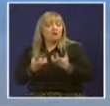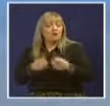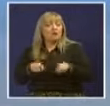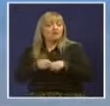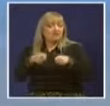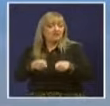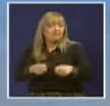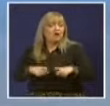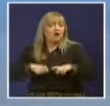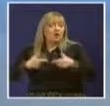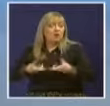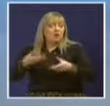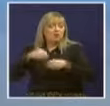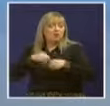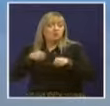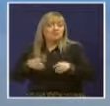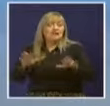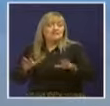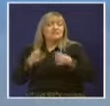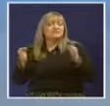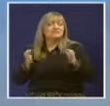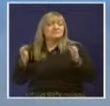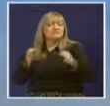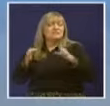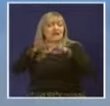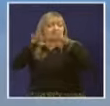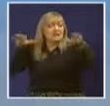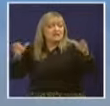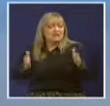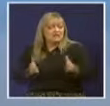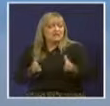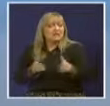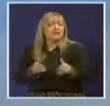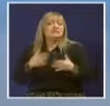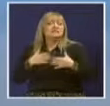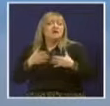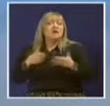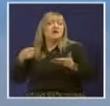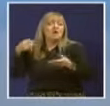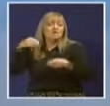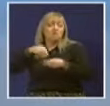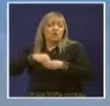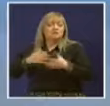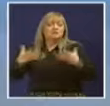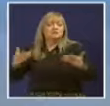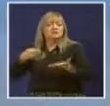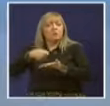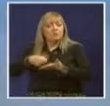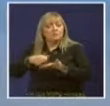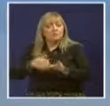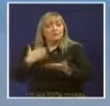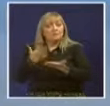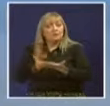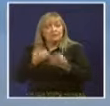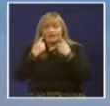Това става в специална инсталация, в която са инвестирани много средства. Предлагам да видим технологията, по която